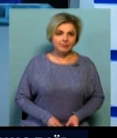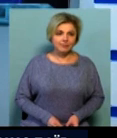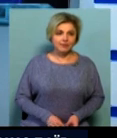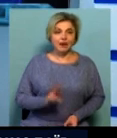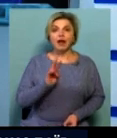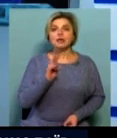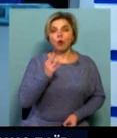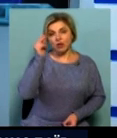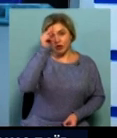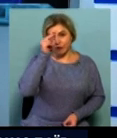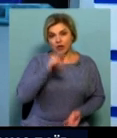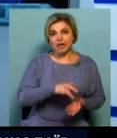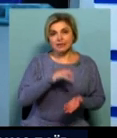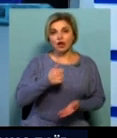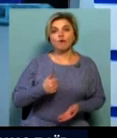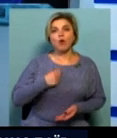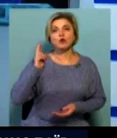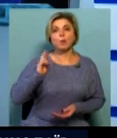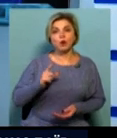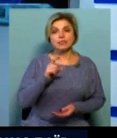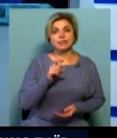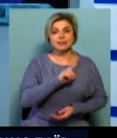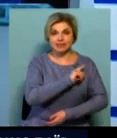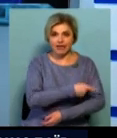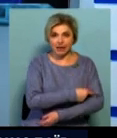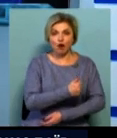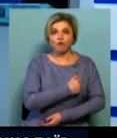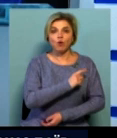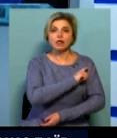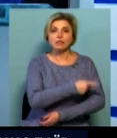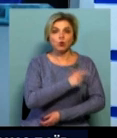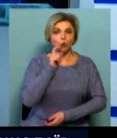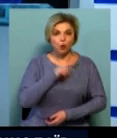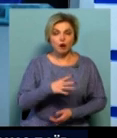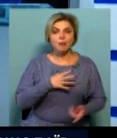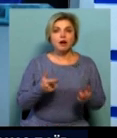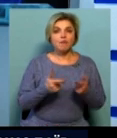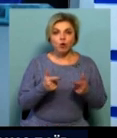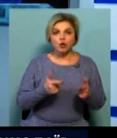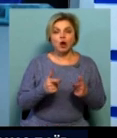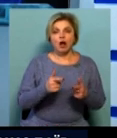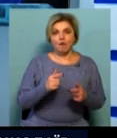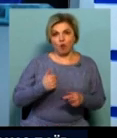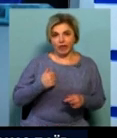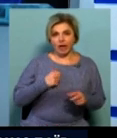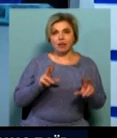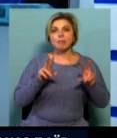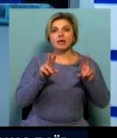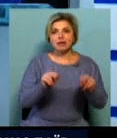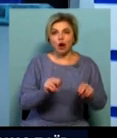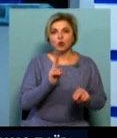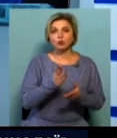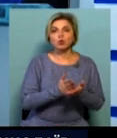В Миколаївському навчальному центрі військово-морських сил Збройних сил України відбувся ритуал приведення до військової присяги військовослужбовців строкової